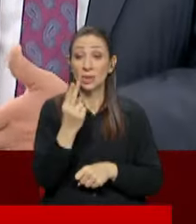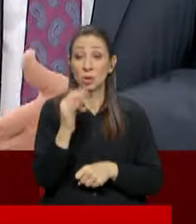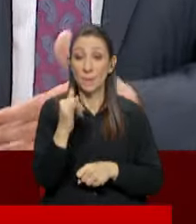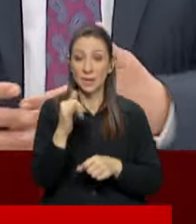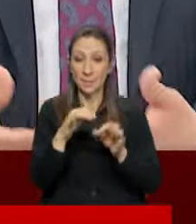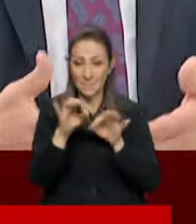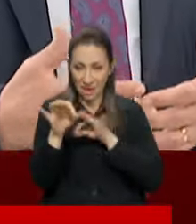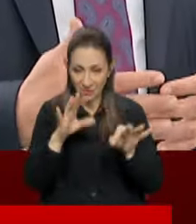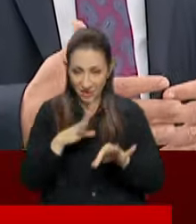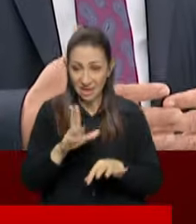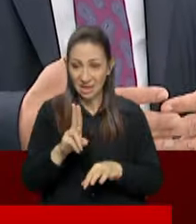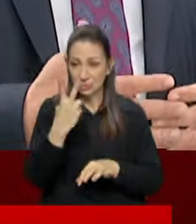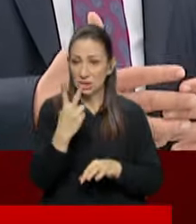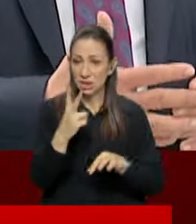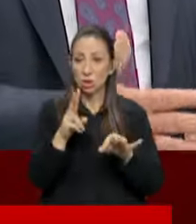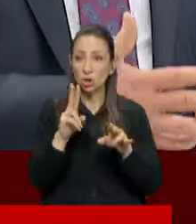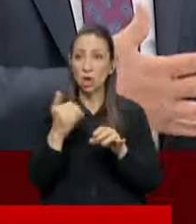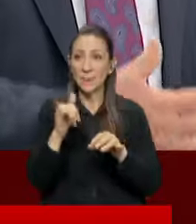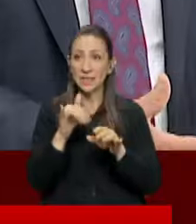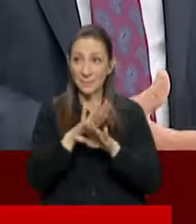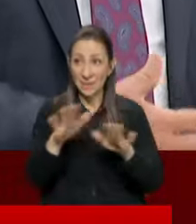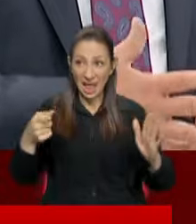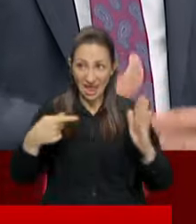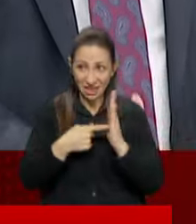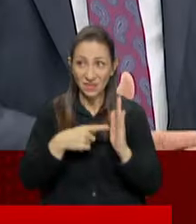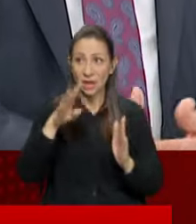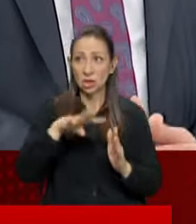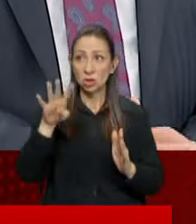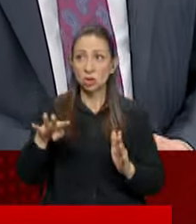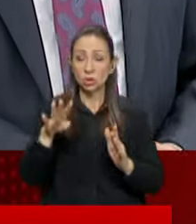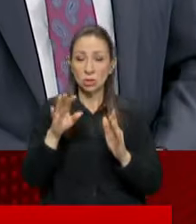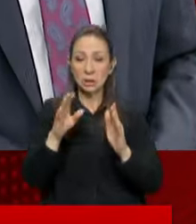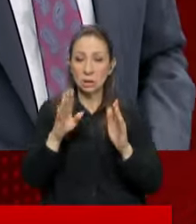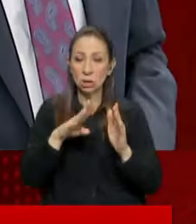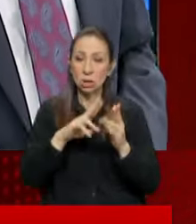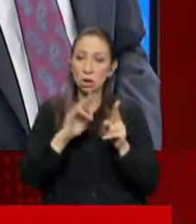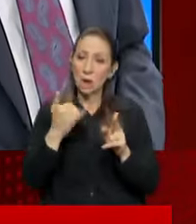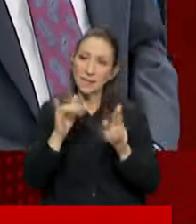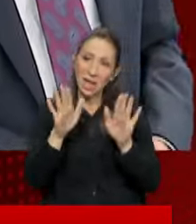planladık. 72 kilometresini bitirelim diye hedefledik. 44 kilometrede kaldık.